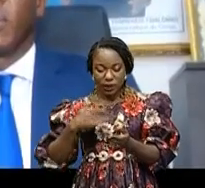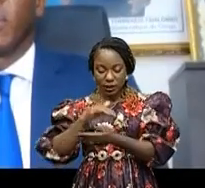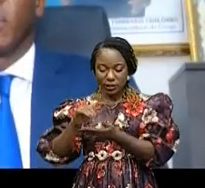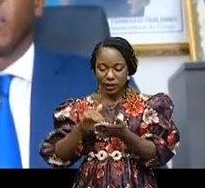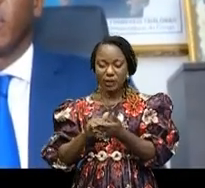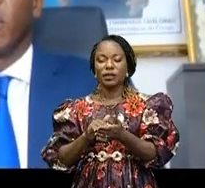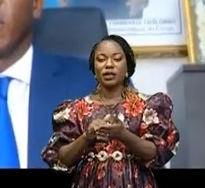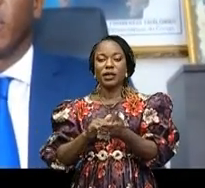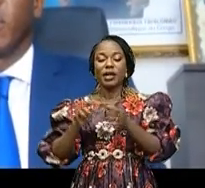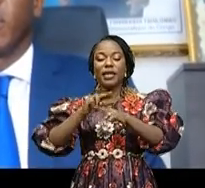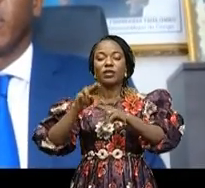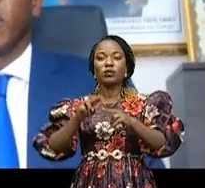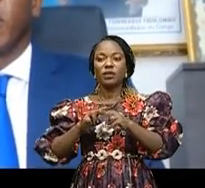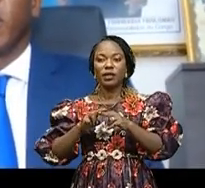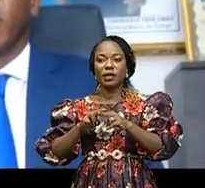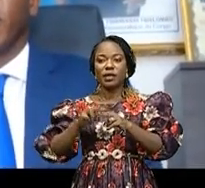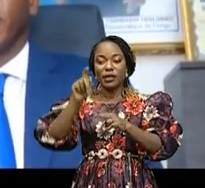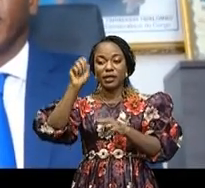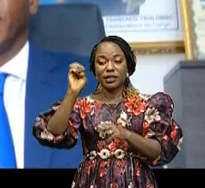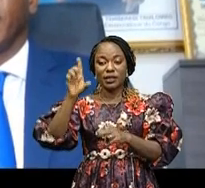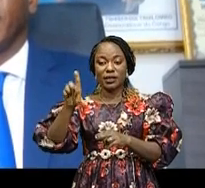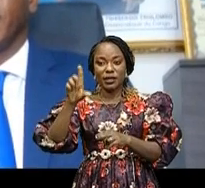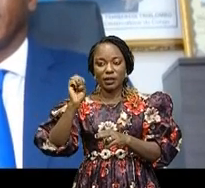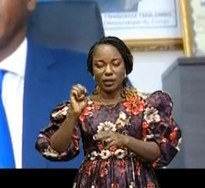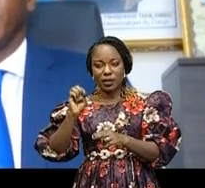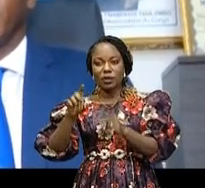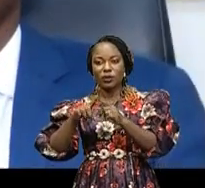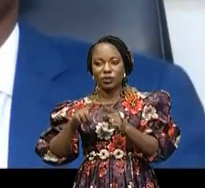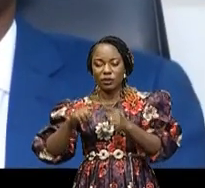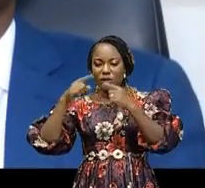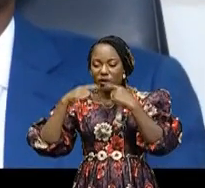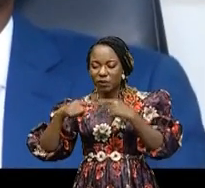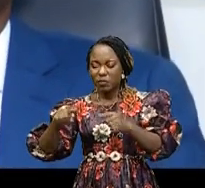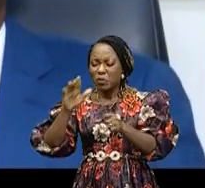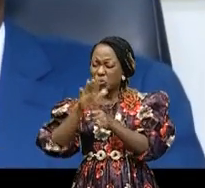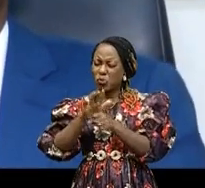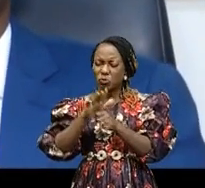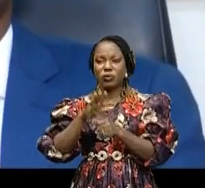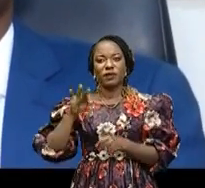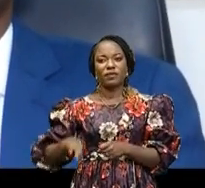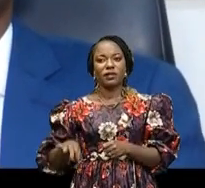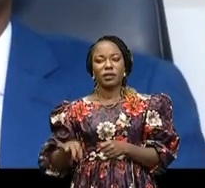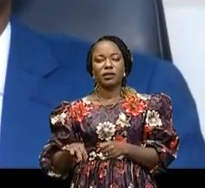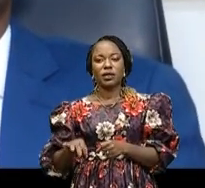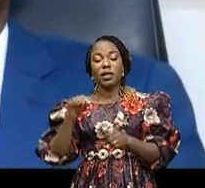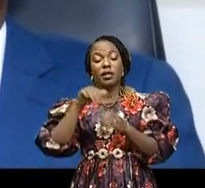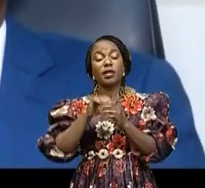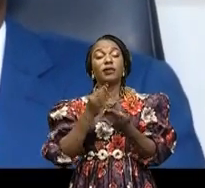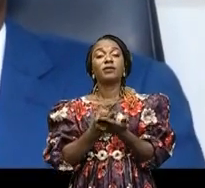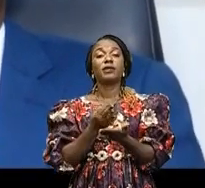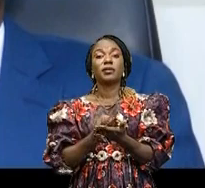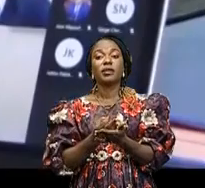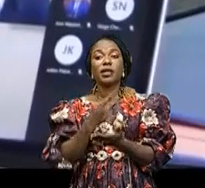de télédétection, offre à notre pays plusieurs avantages. Du point de vue économique et financier, par exemple,